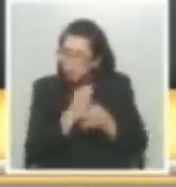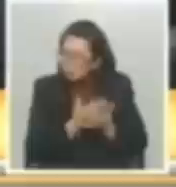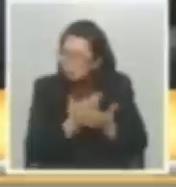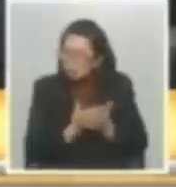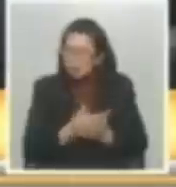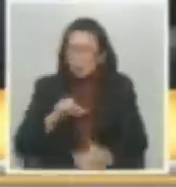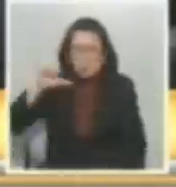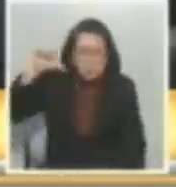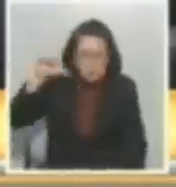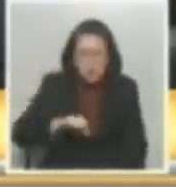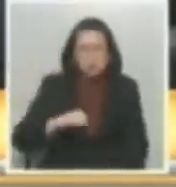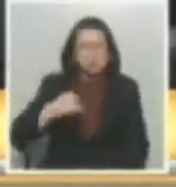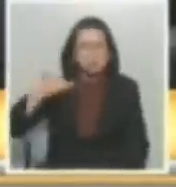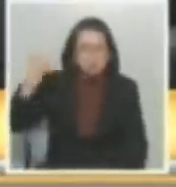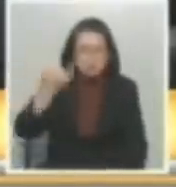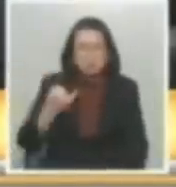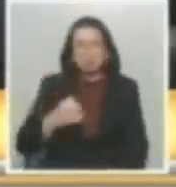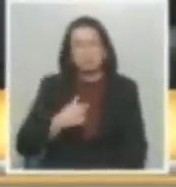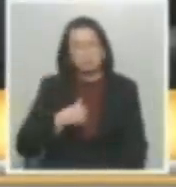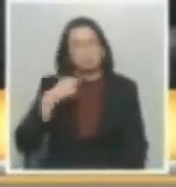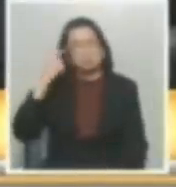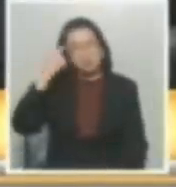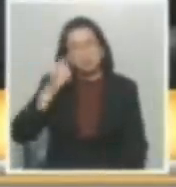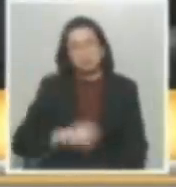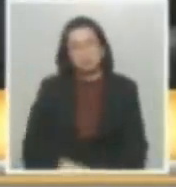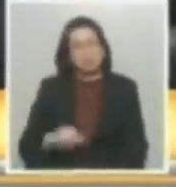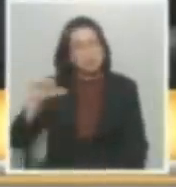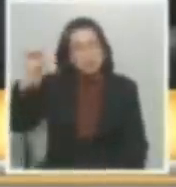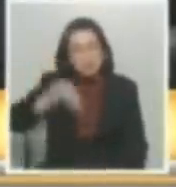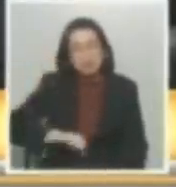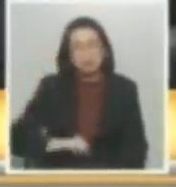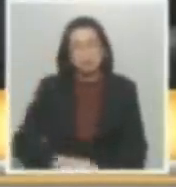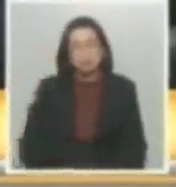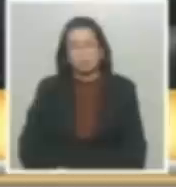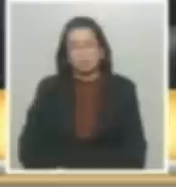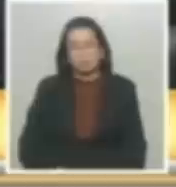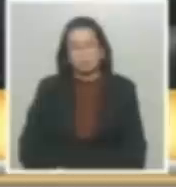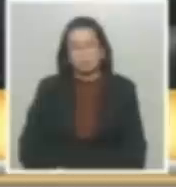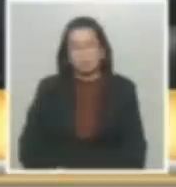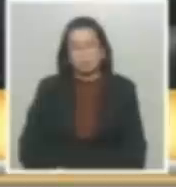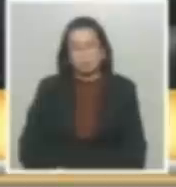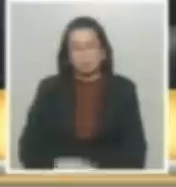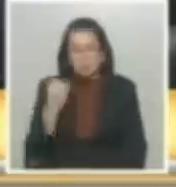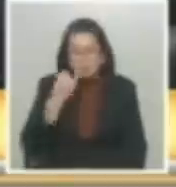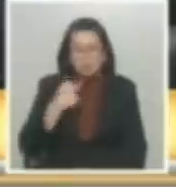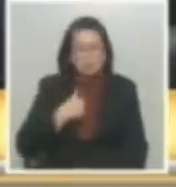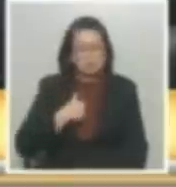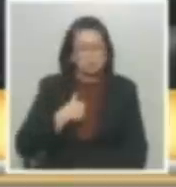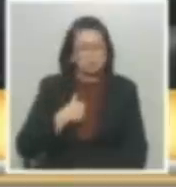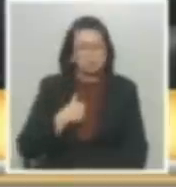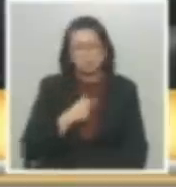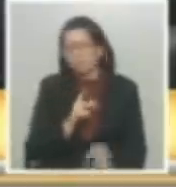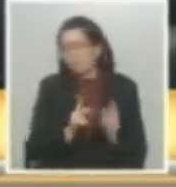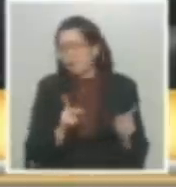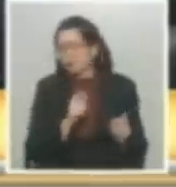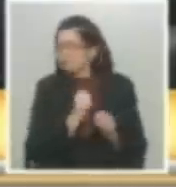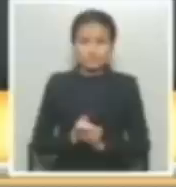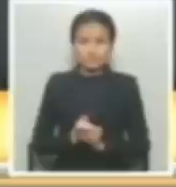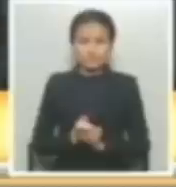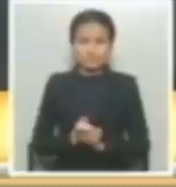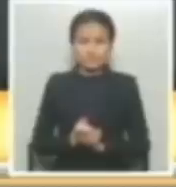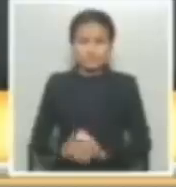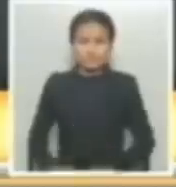วชั่วที่สุดแล้วอ่ะผมคิดอย่างนั้นนะครับผมเชื่อว่าไม่เป็นไปไม่ได้นะผมเชื่ออย่างนั้นนะผมฝากท่านประธ